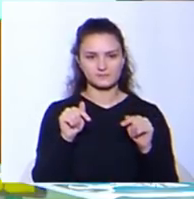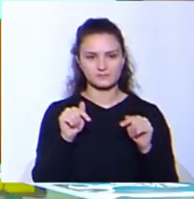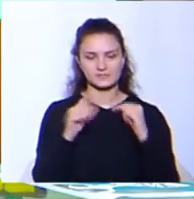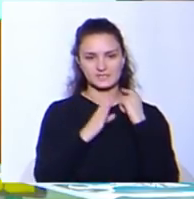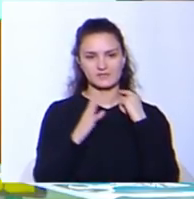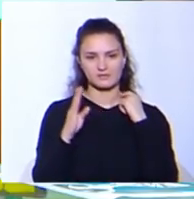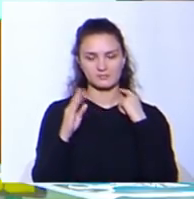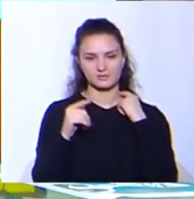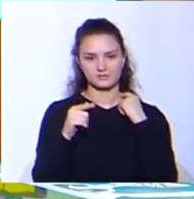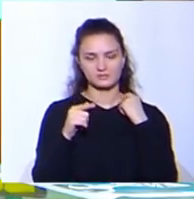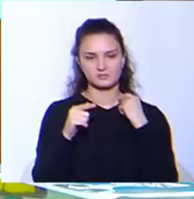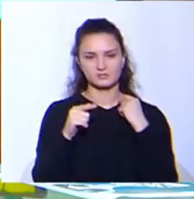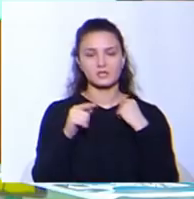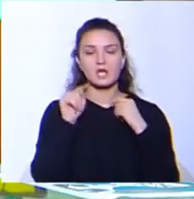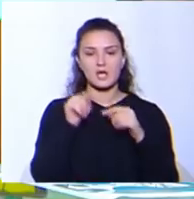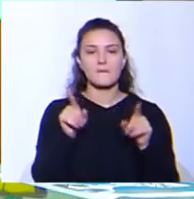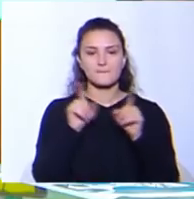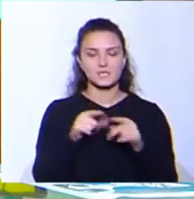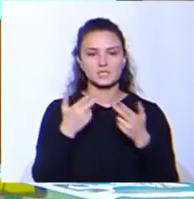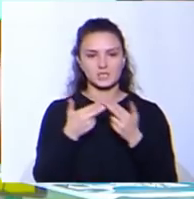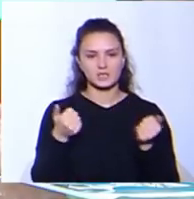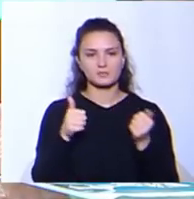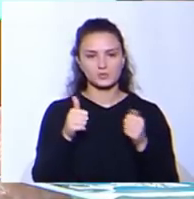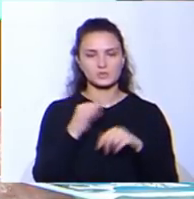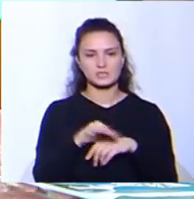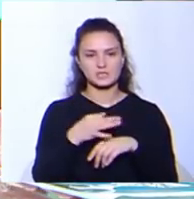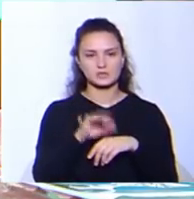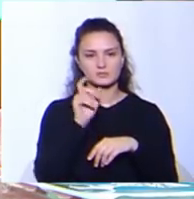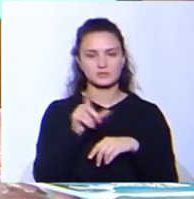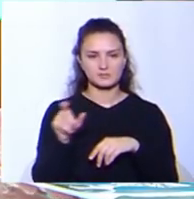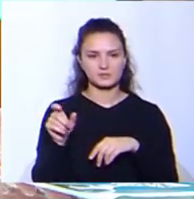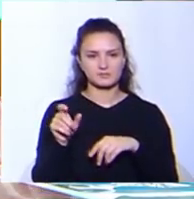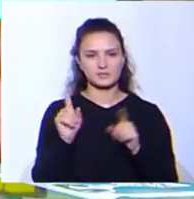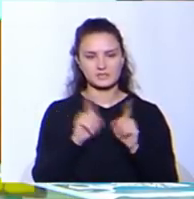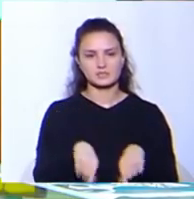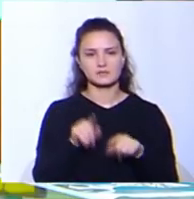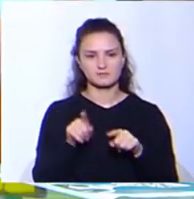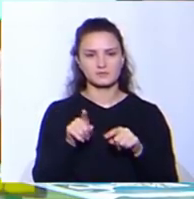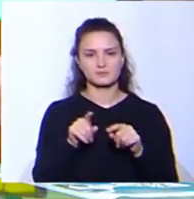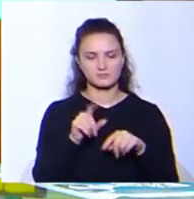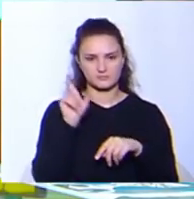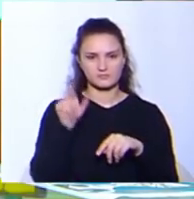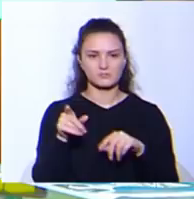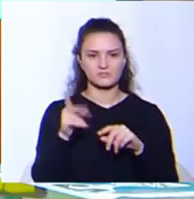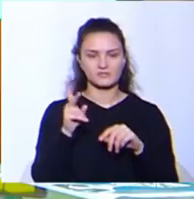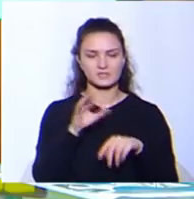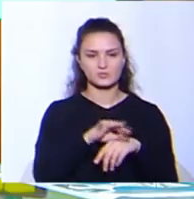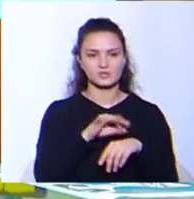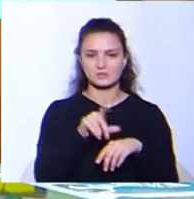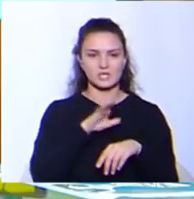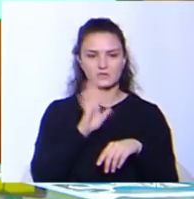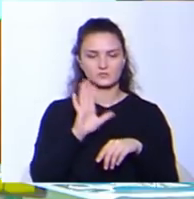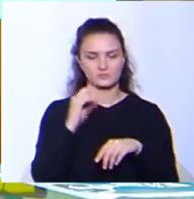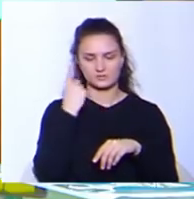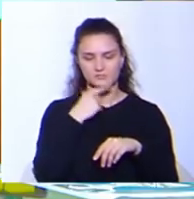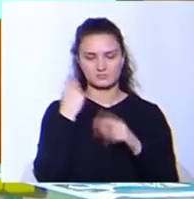სექსუალური ქცევები. ამას აღიარებენ როგორც ძალადობის მსხვერპლი ადამიანები, ასევე მოძალადეებიც, რომ ისინი არ იყვნენ